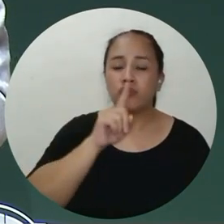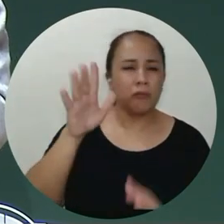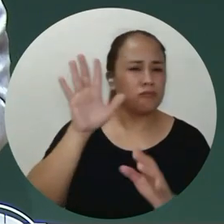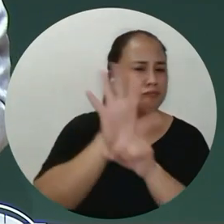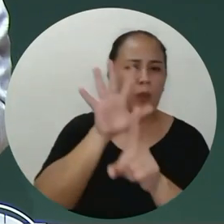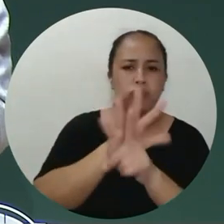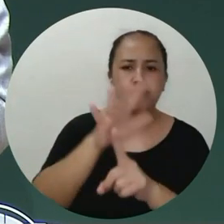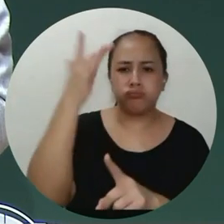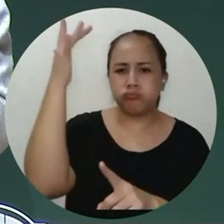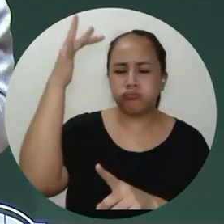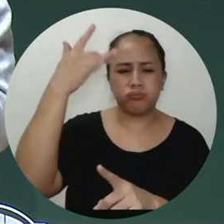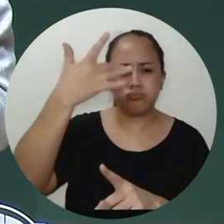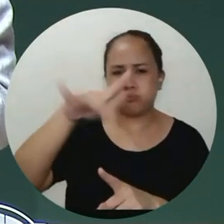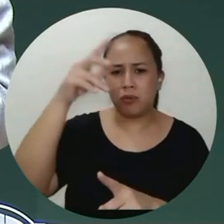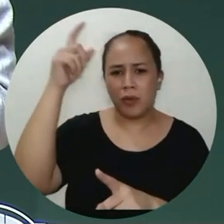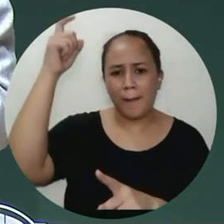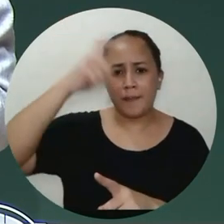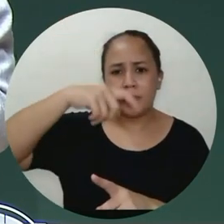said, 믿음이란